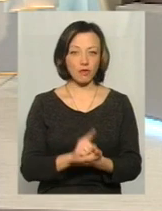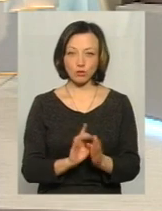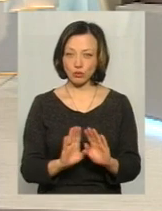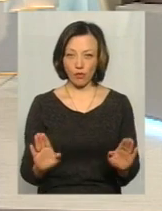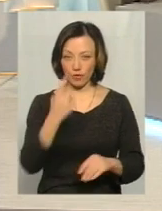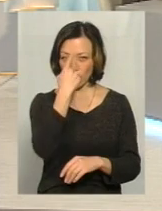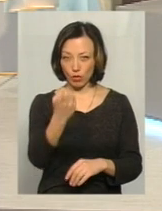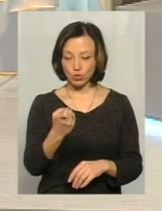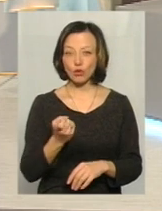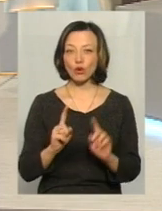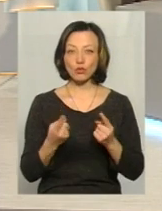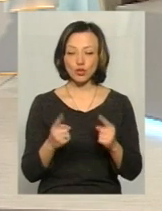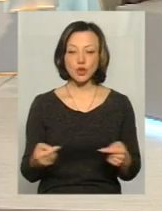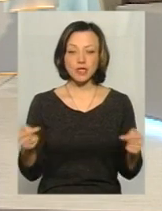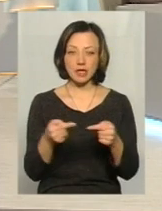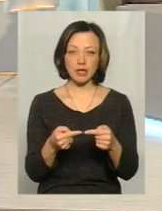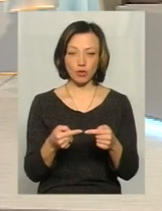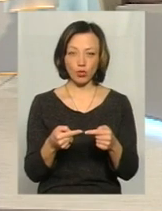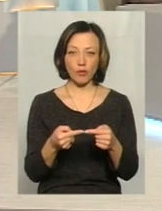обов'язково, наголошую, тому що згідно